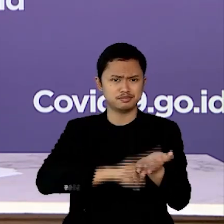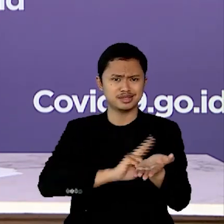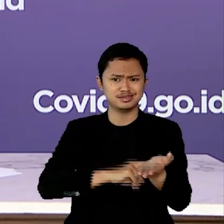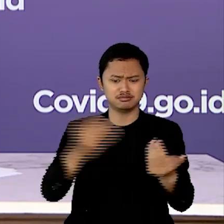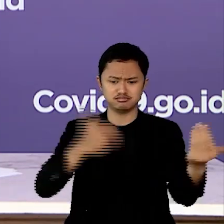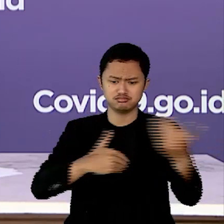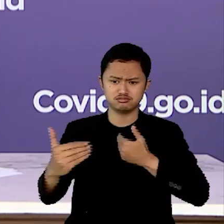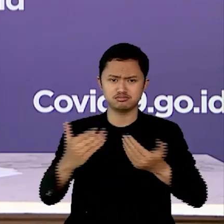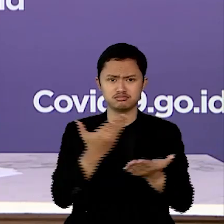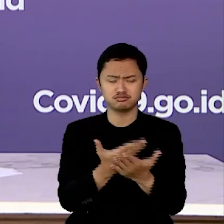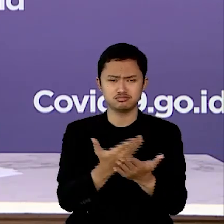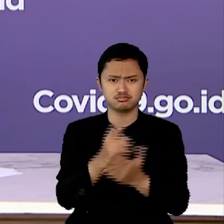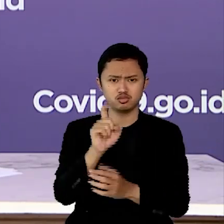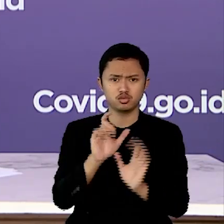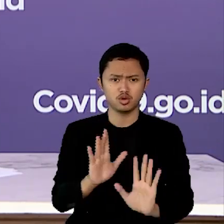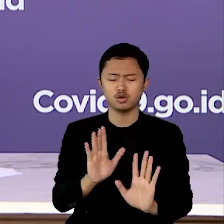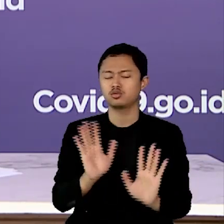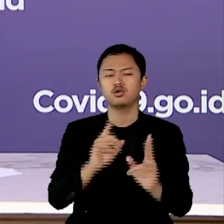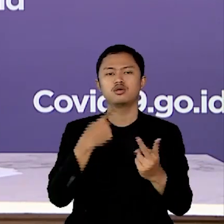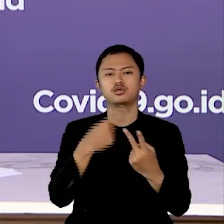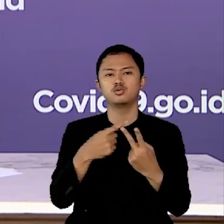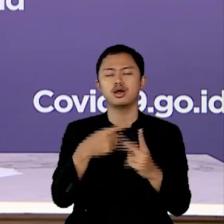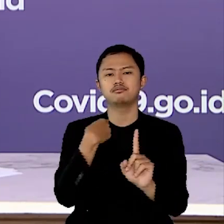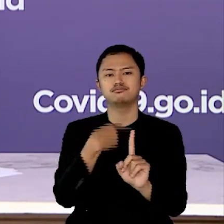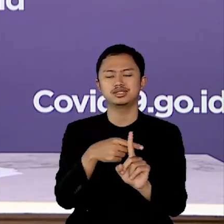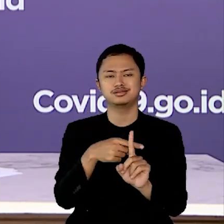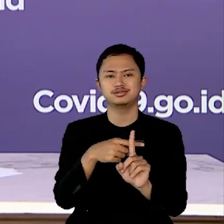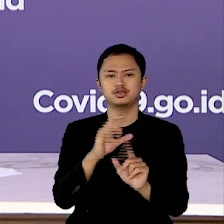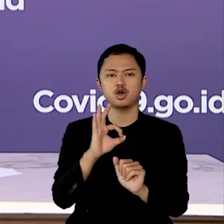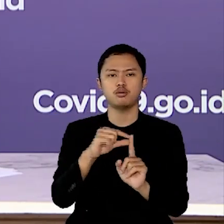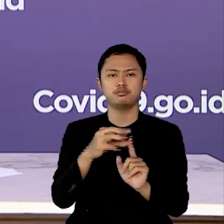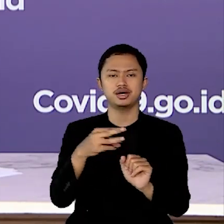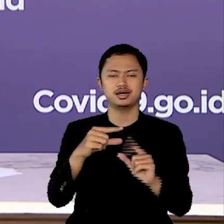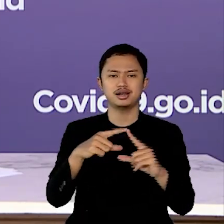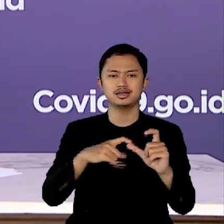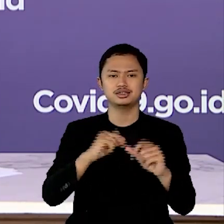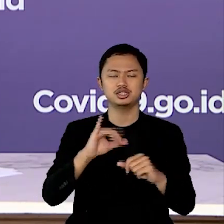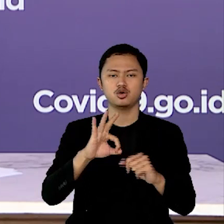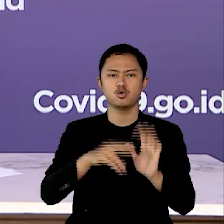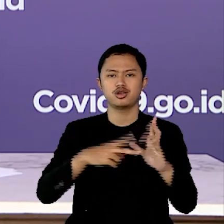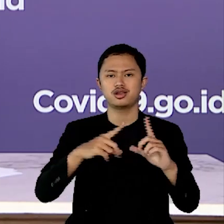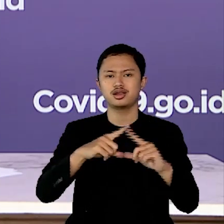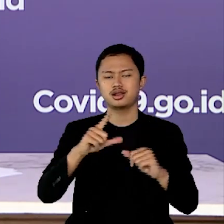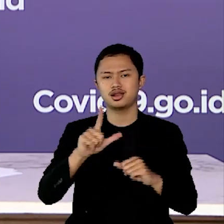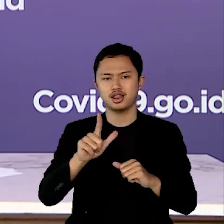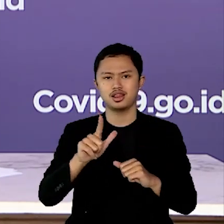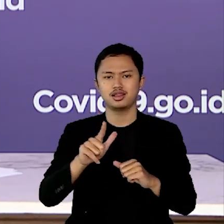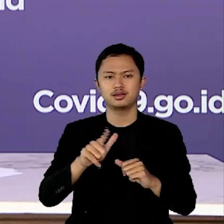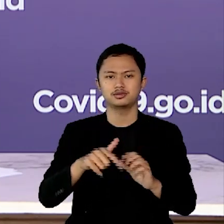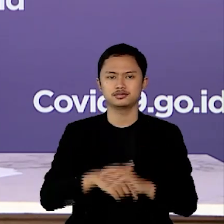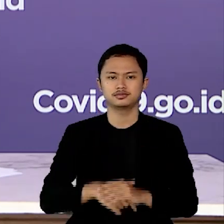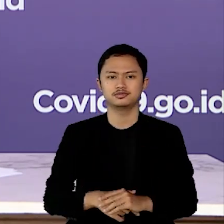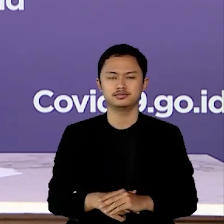pasien namun juga perbantuan operasional serta logistik pemindahan pasien dari satu Fasilitas Kesehatan